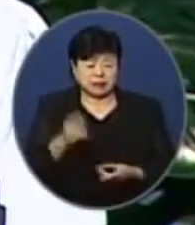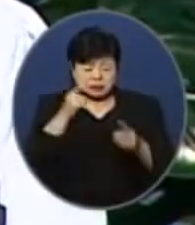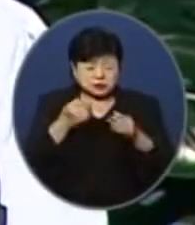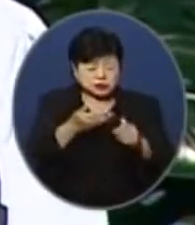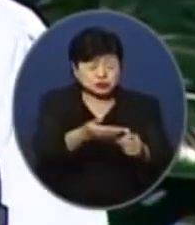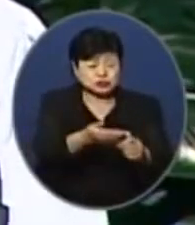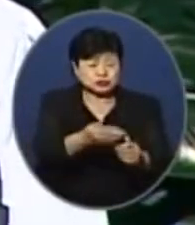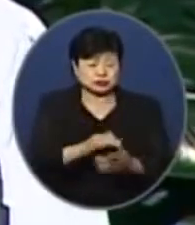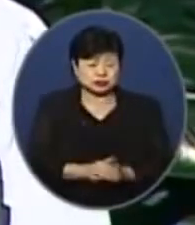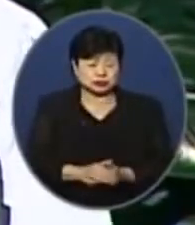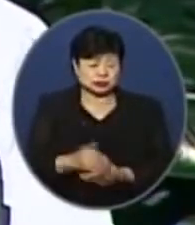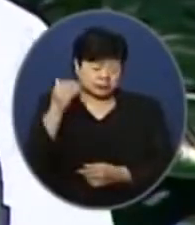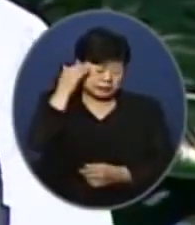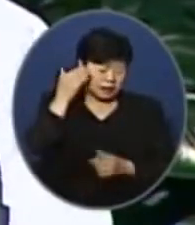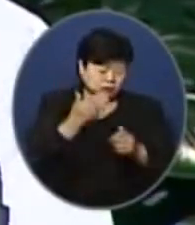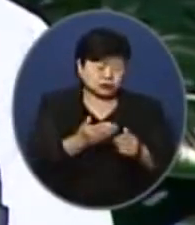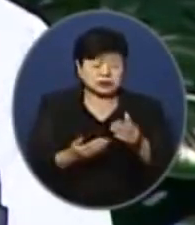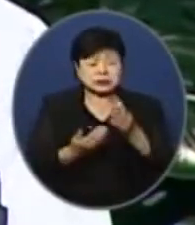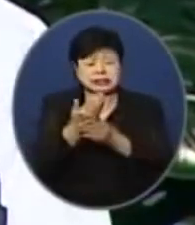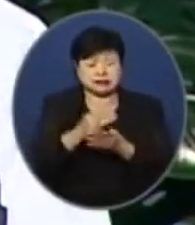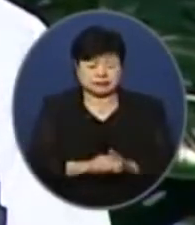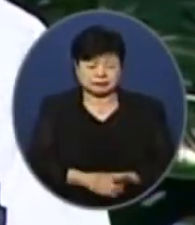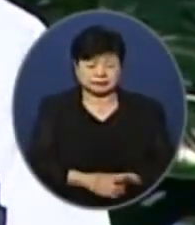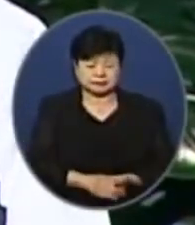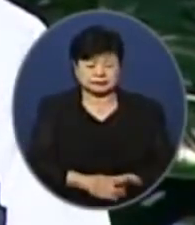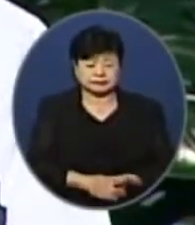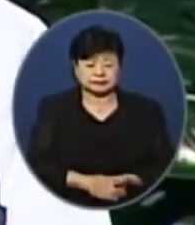상처를 주고 피해를 입히는 경우가 생겨나게 되는 것입니다.